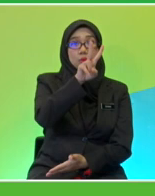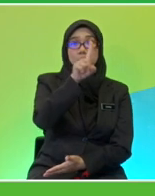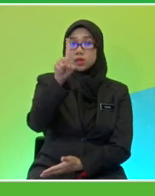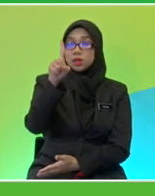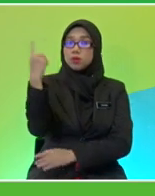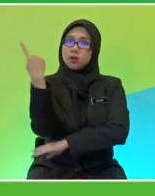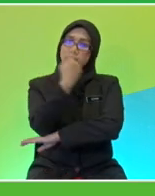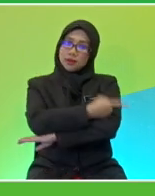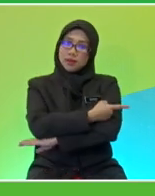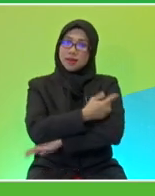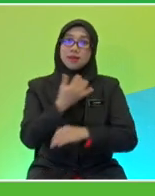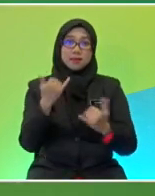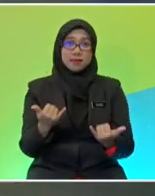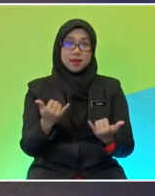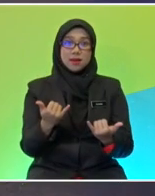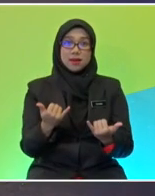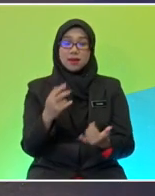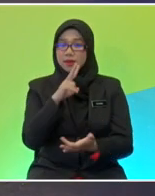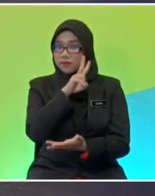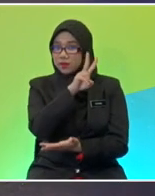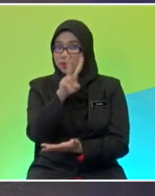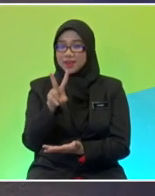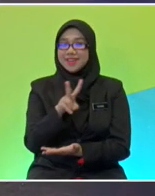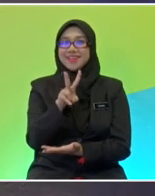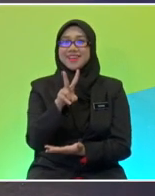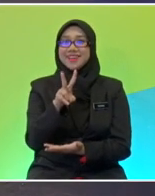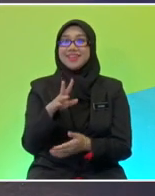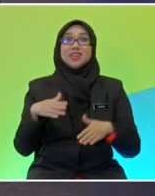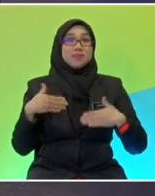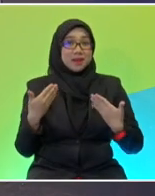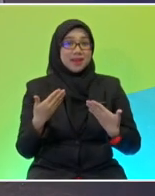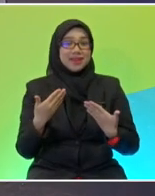saksikan macam mana proses embrio itu berlaku dan telur itu